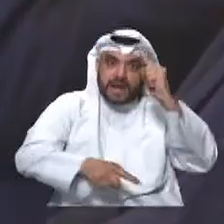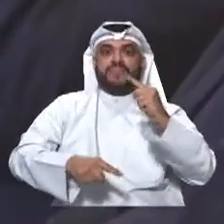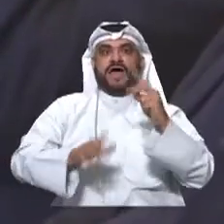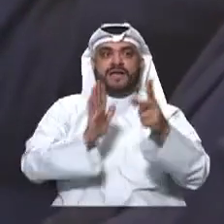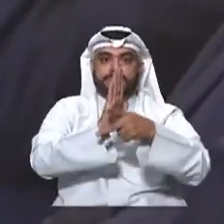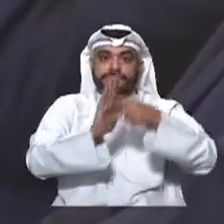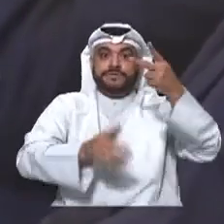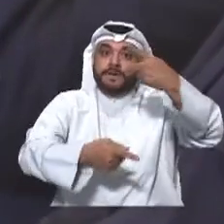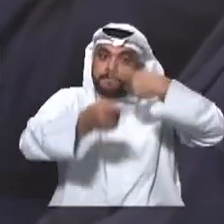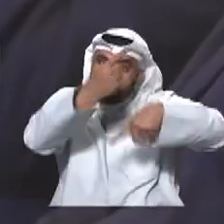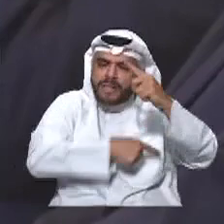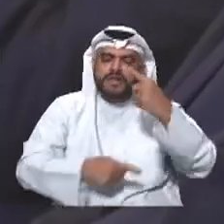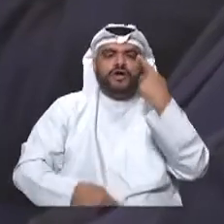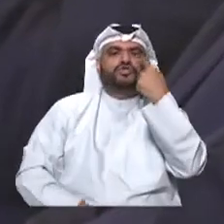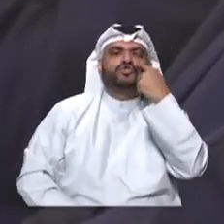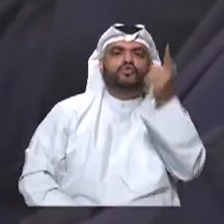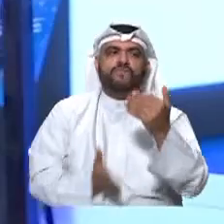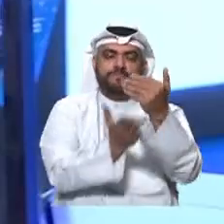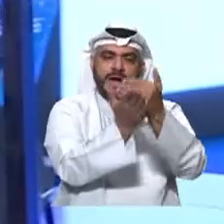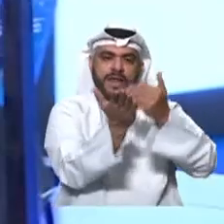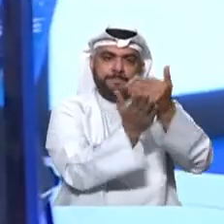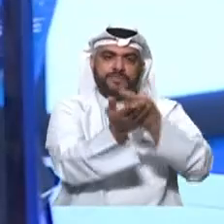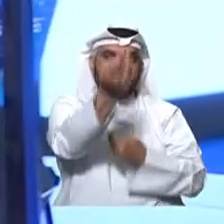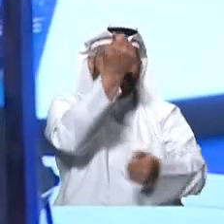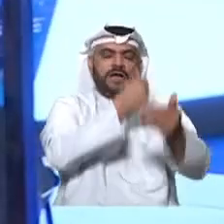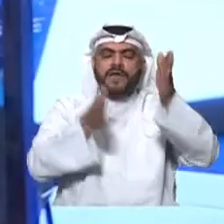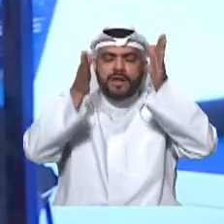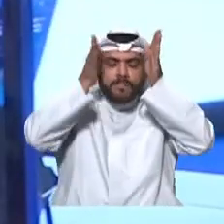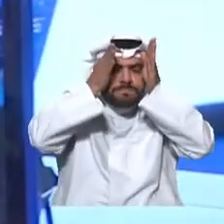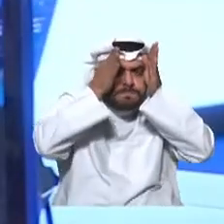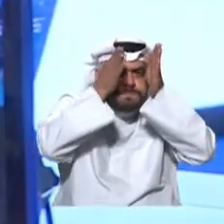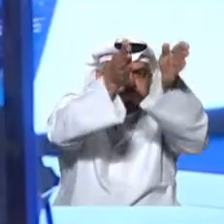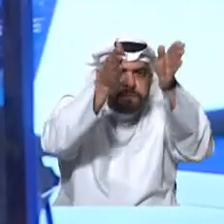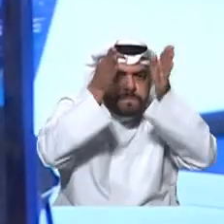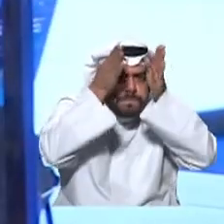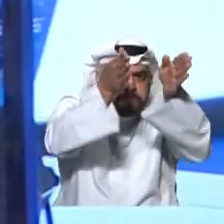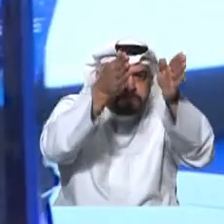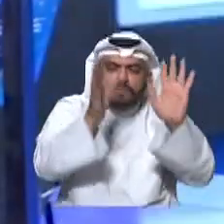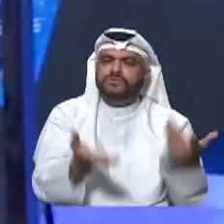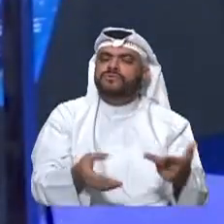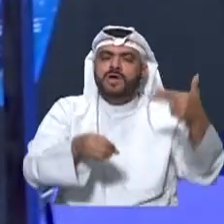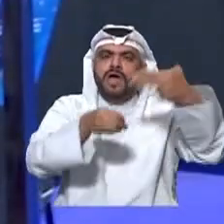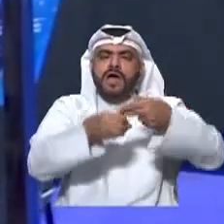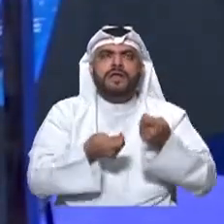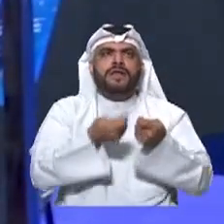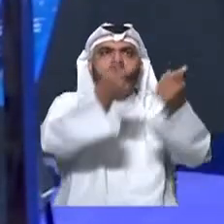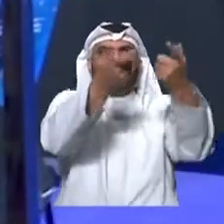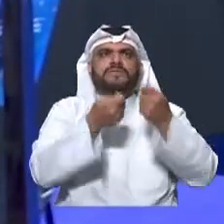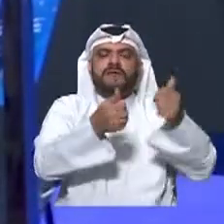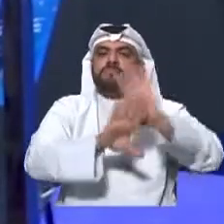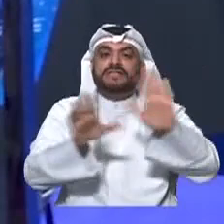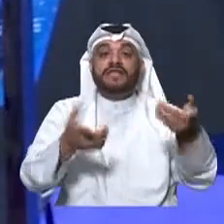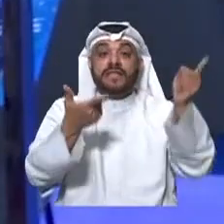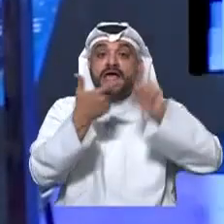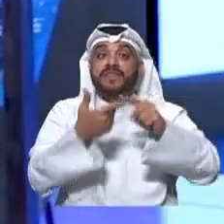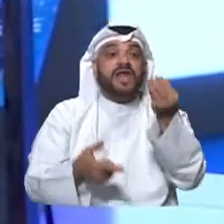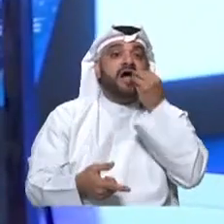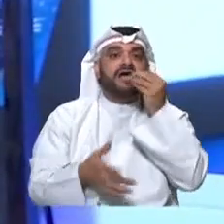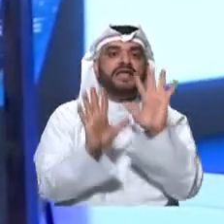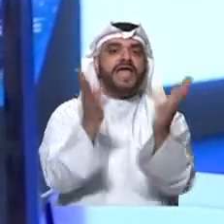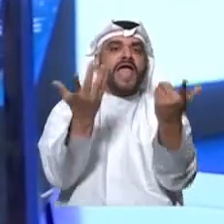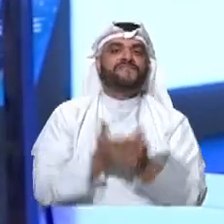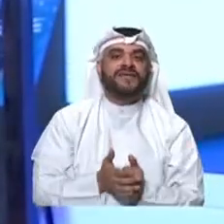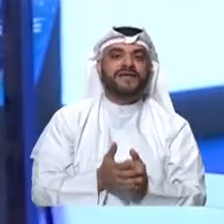المدى الطويل، بين تركيزنا على بس تصدير النفط. هذا يعني لازم الحين هذه المواجهة راح تكون